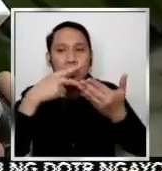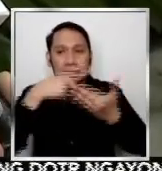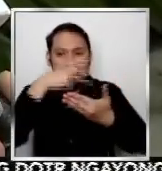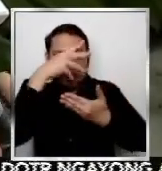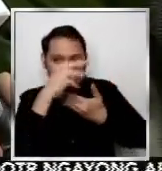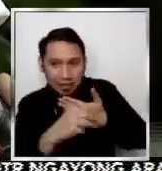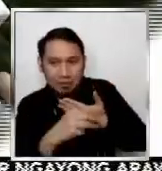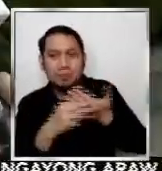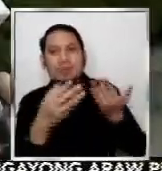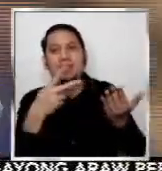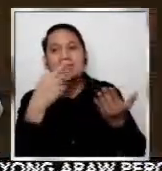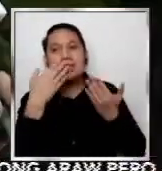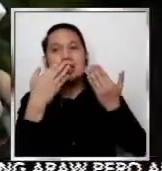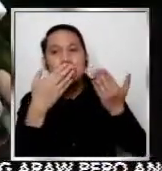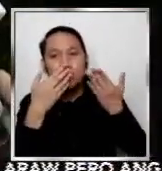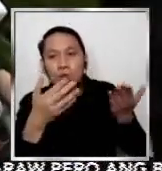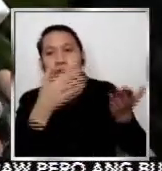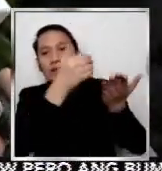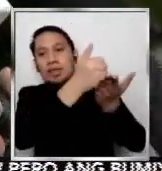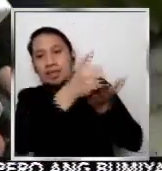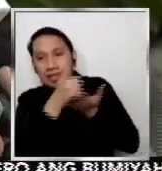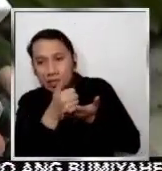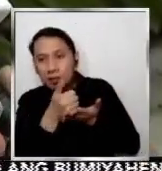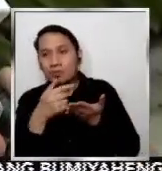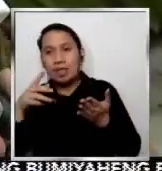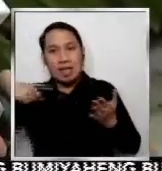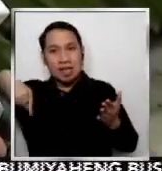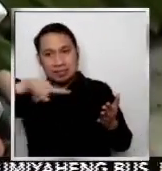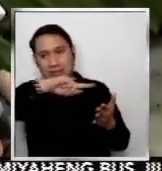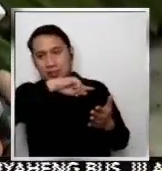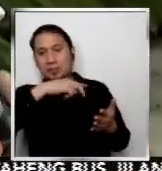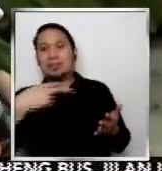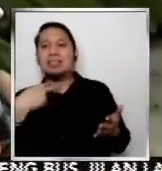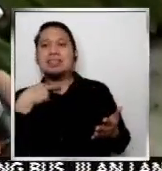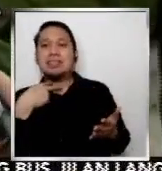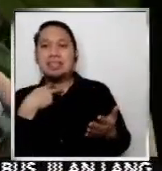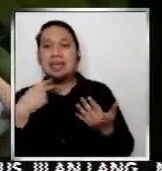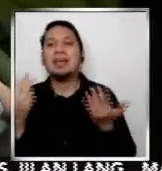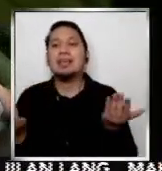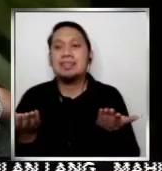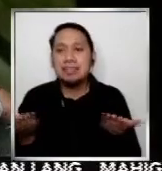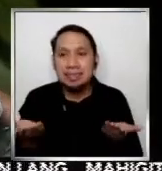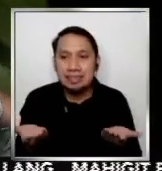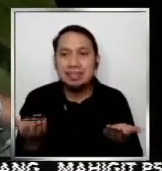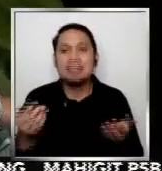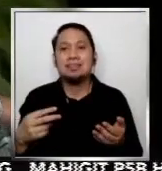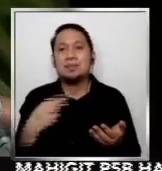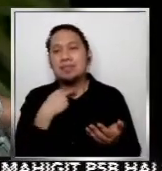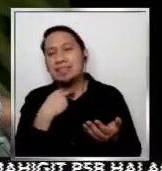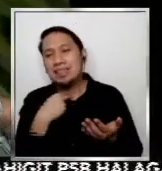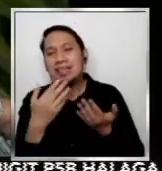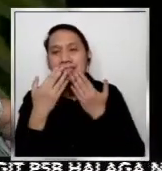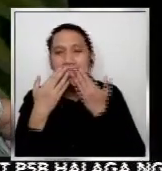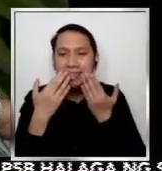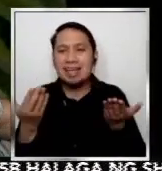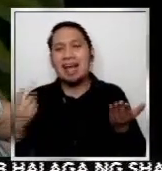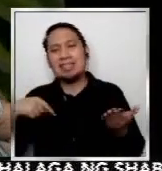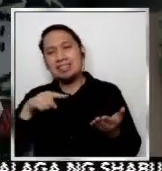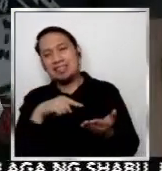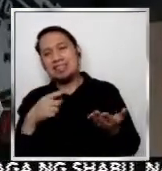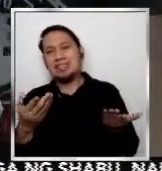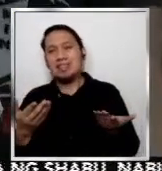tulungan po nilang makauwi yung mga na-stranded na pasahero po ay na mga taga-probinsya po dito sa